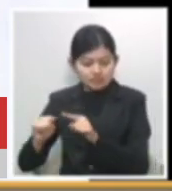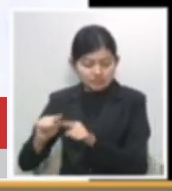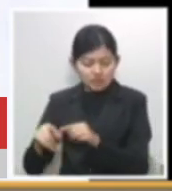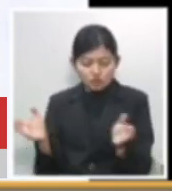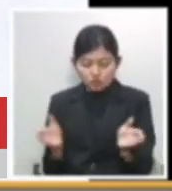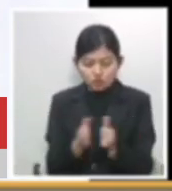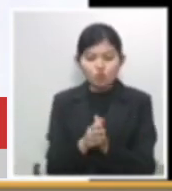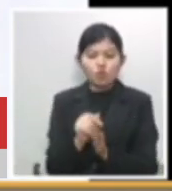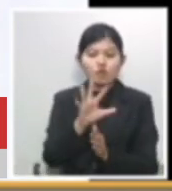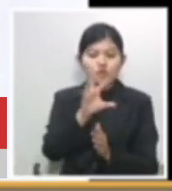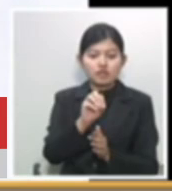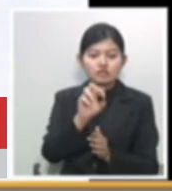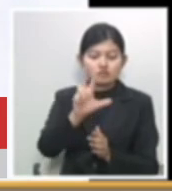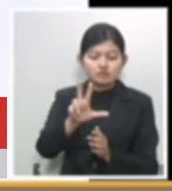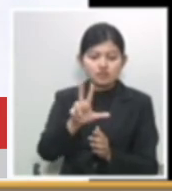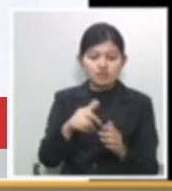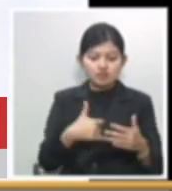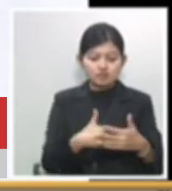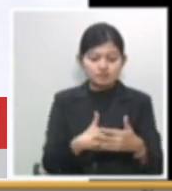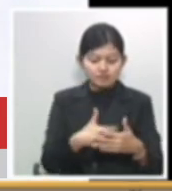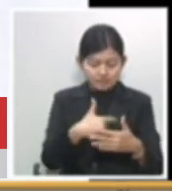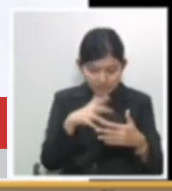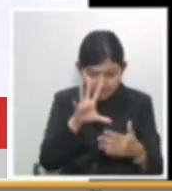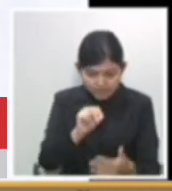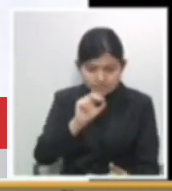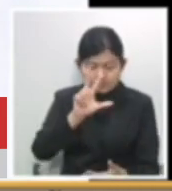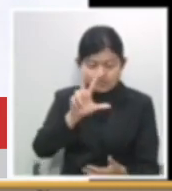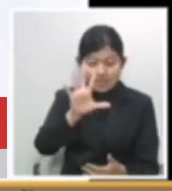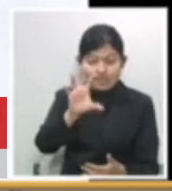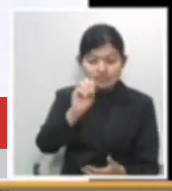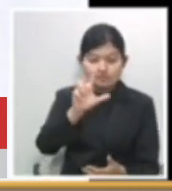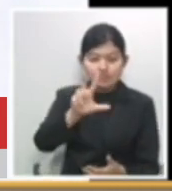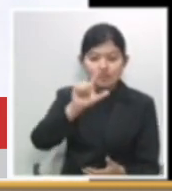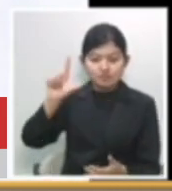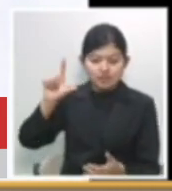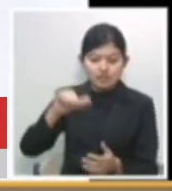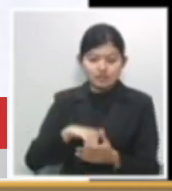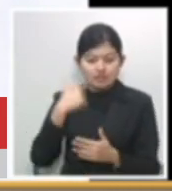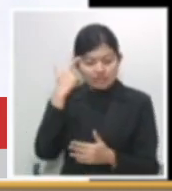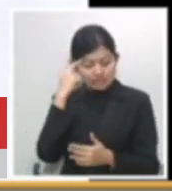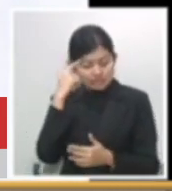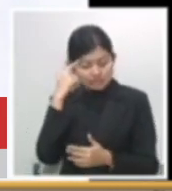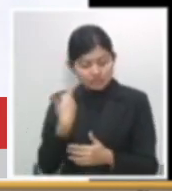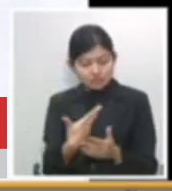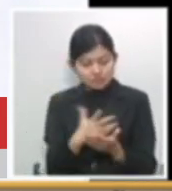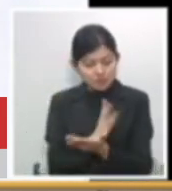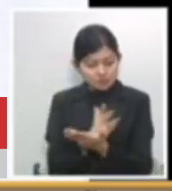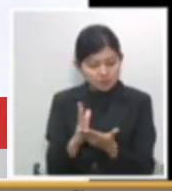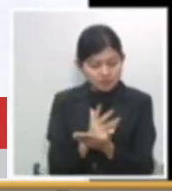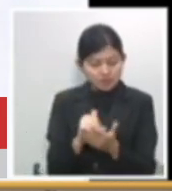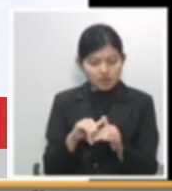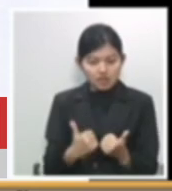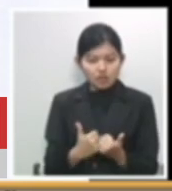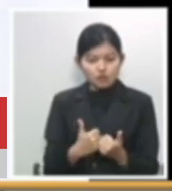ที่53ล้าน53ล้านนะครับถ้าคิดเป็นร้อยละของงบดำเนินงานก็คือ